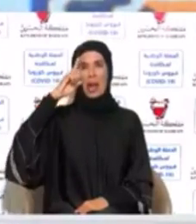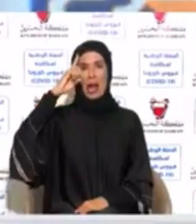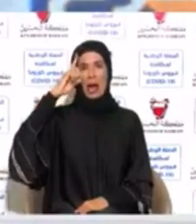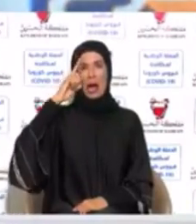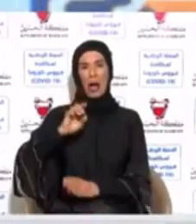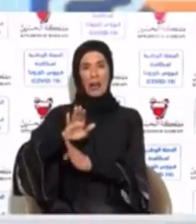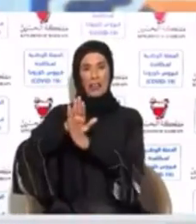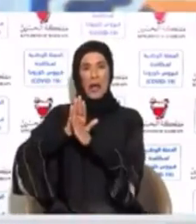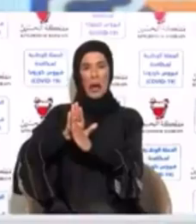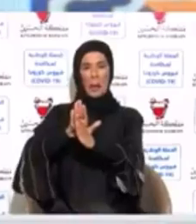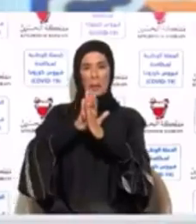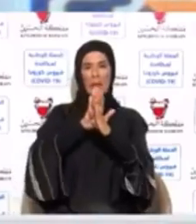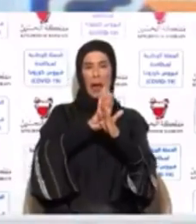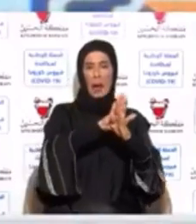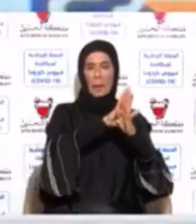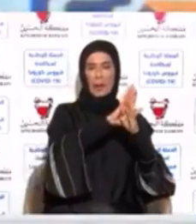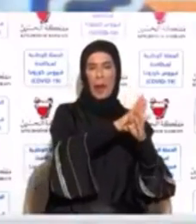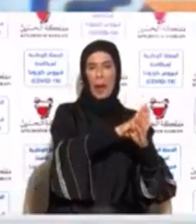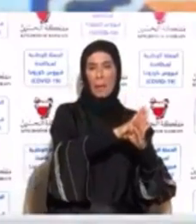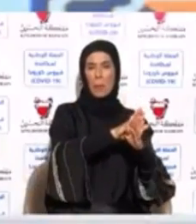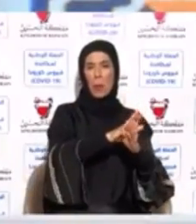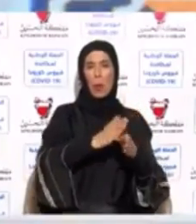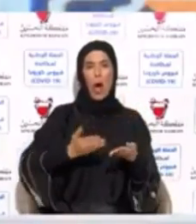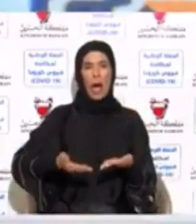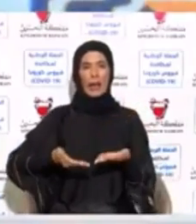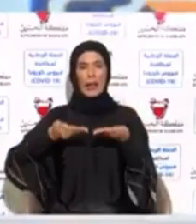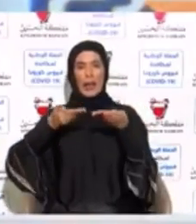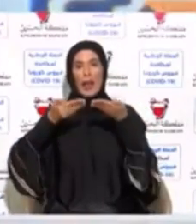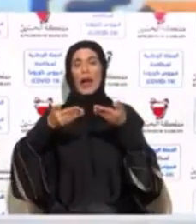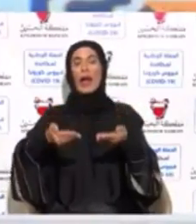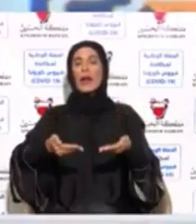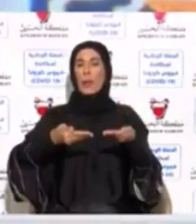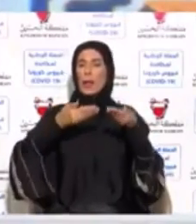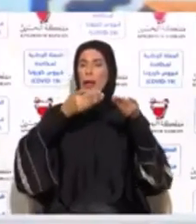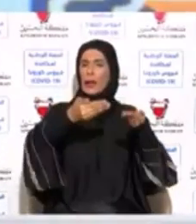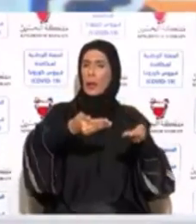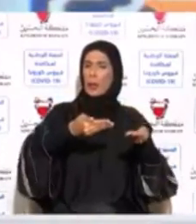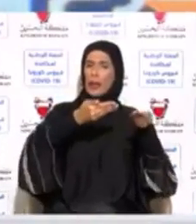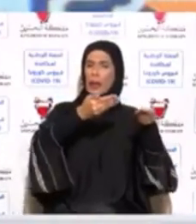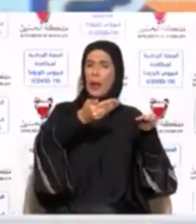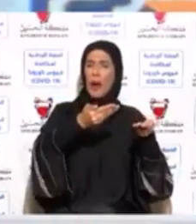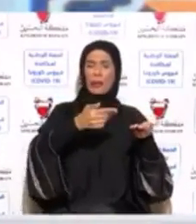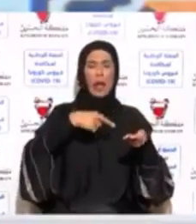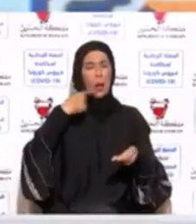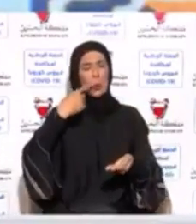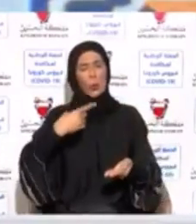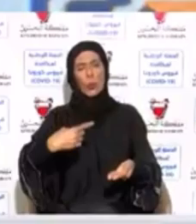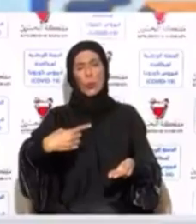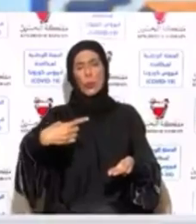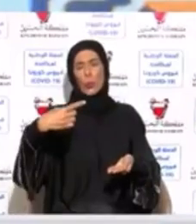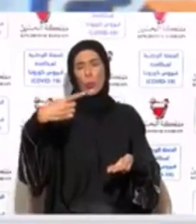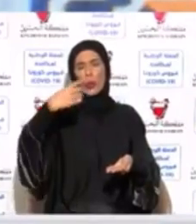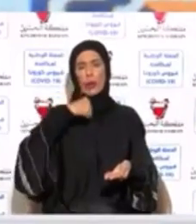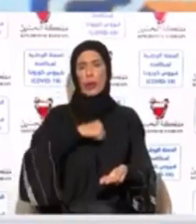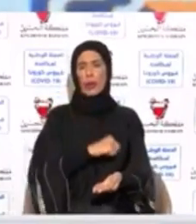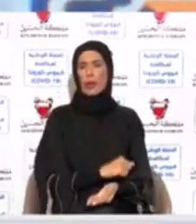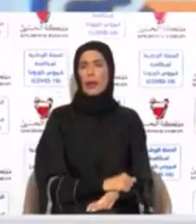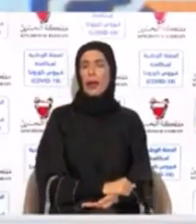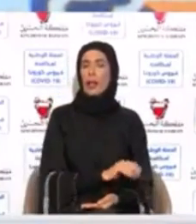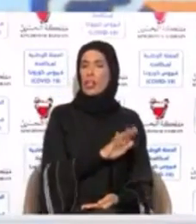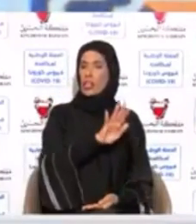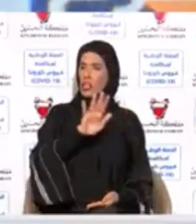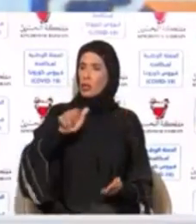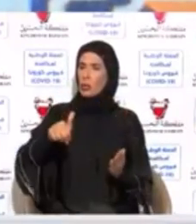في توفير أي خدمة عامة يحتاجها في هذه الجائحة. بالعكس، وجدنا قادة هذا البلد وهذا